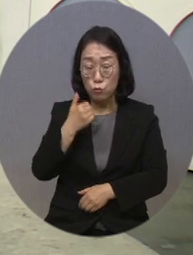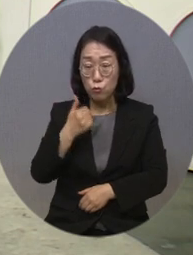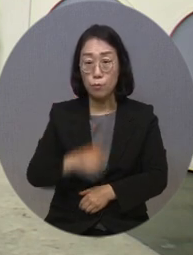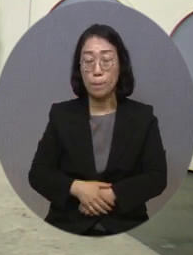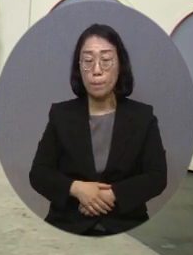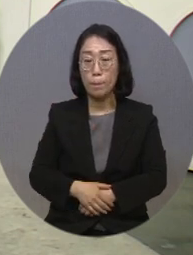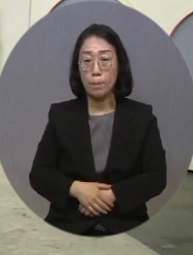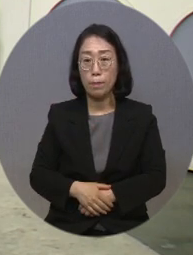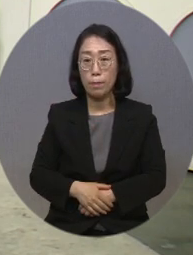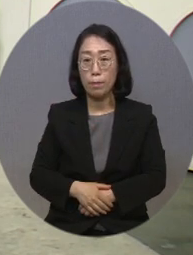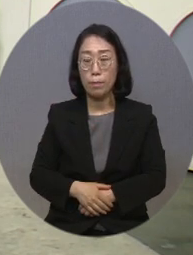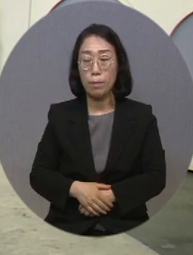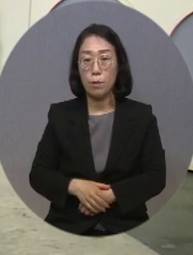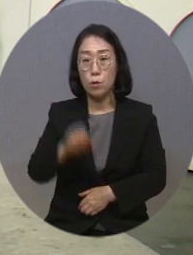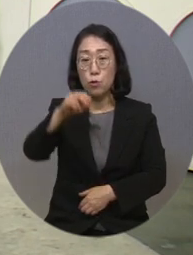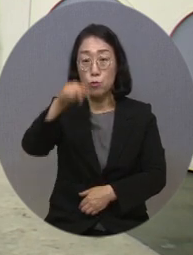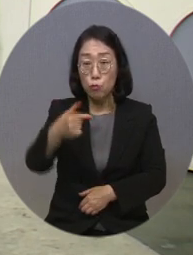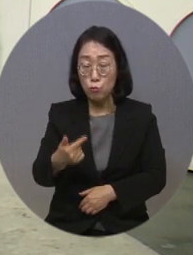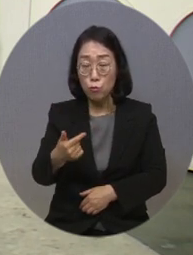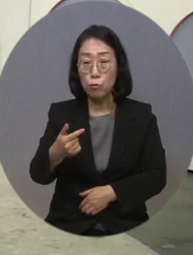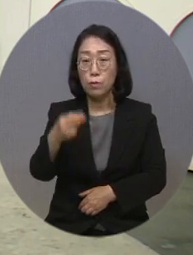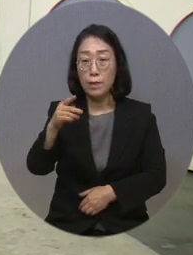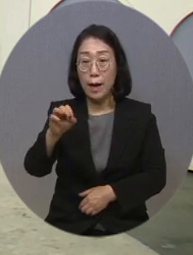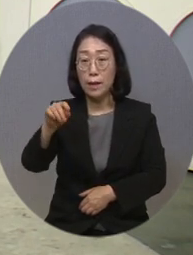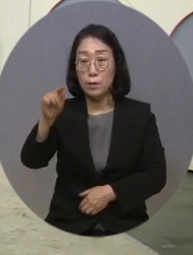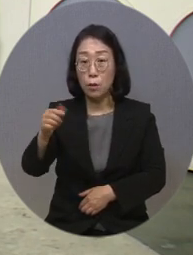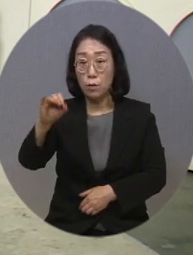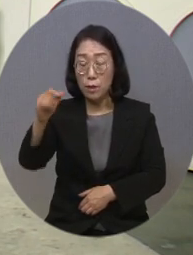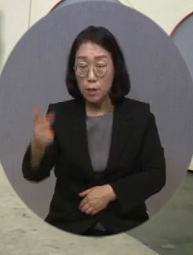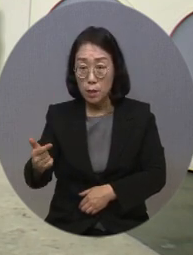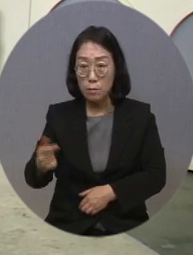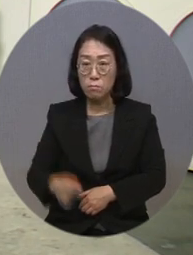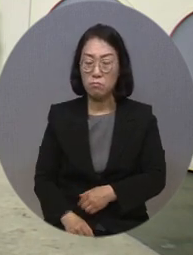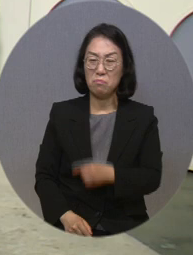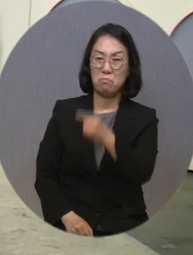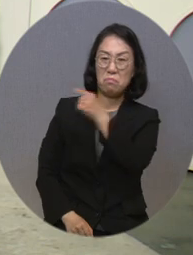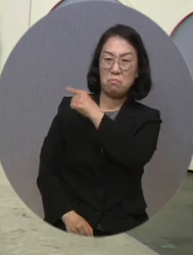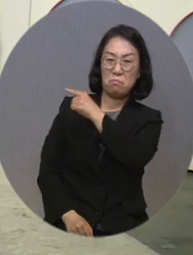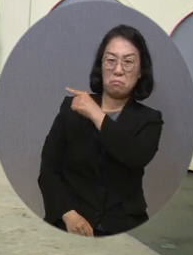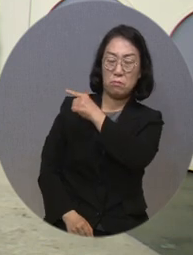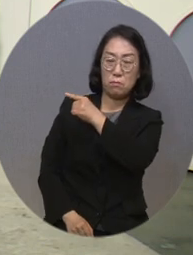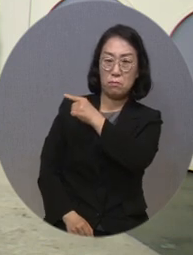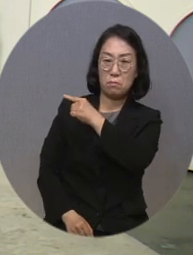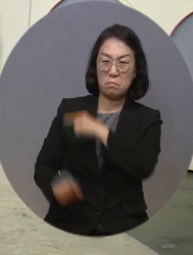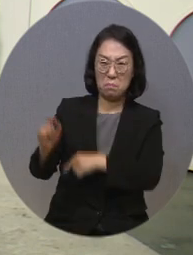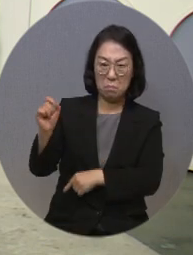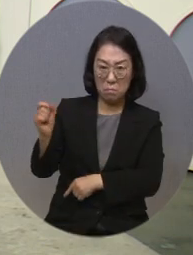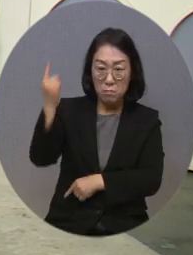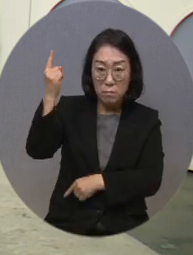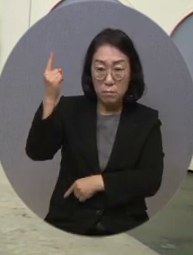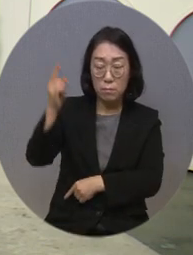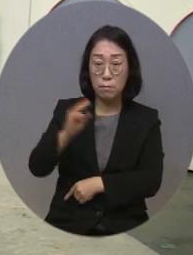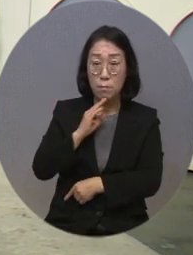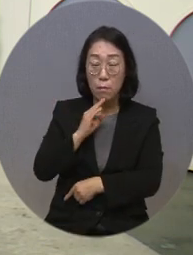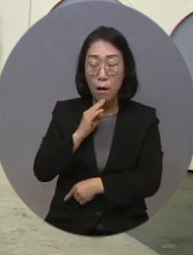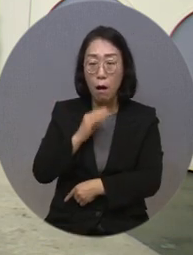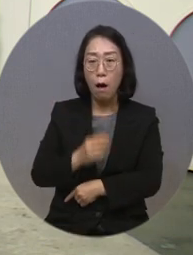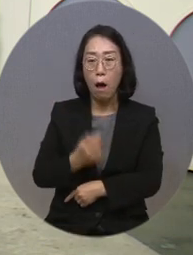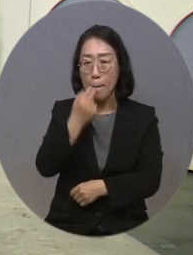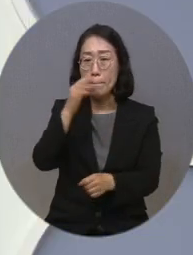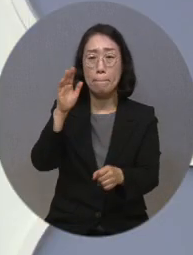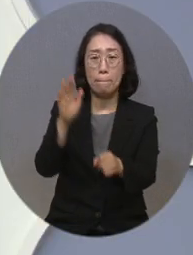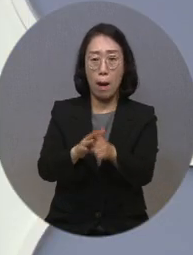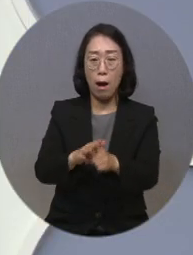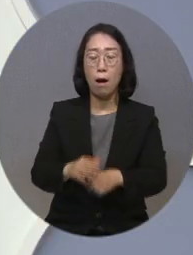당선인한테 오히려 당선인이 몸통이다. 대장동 사건의 몸통이라고 하니까 이건 황당한 말씀이죠. 예.